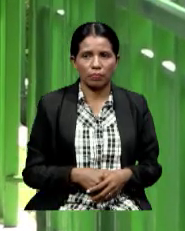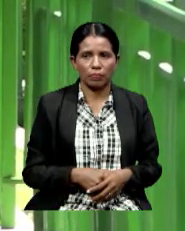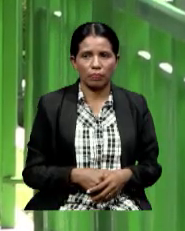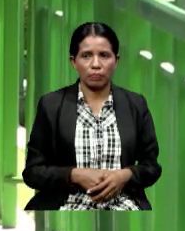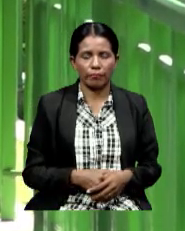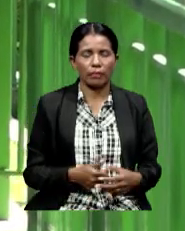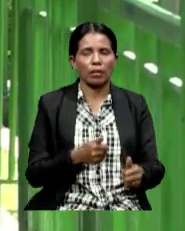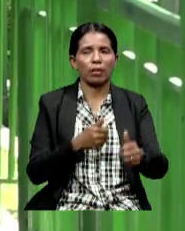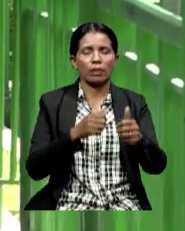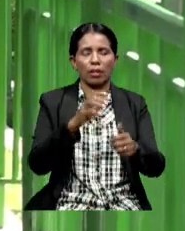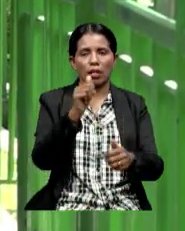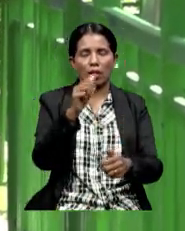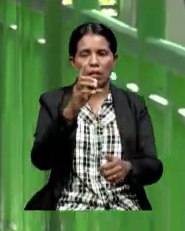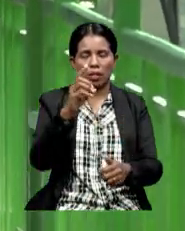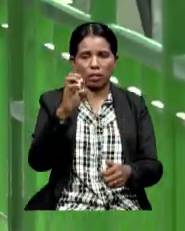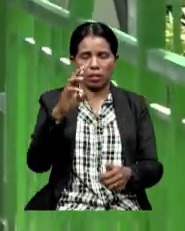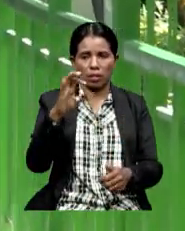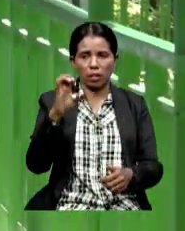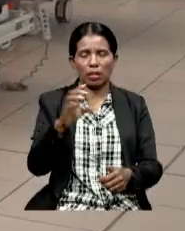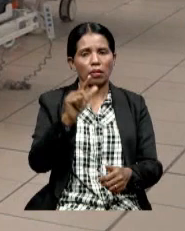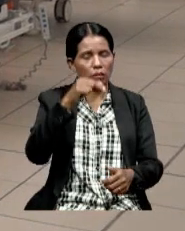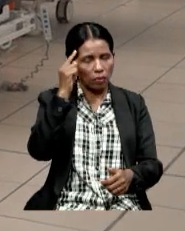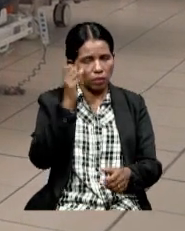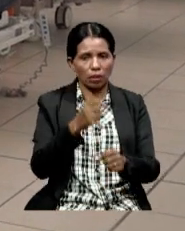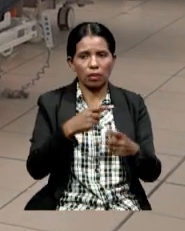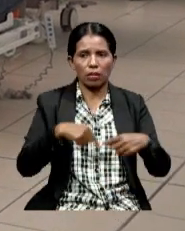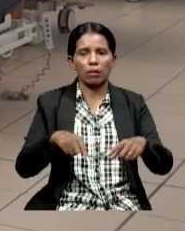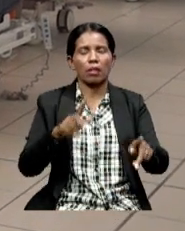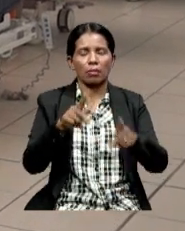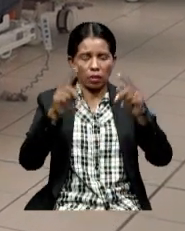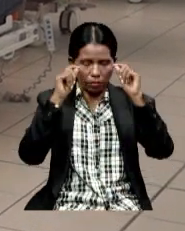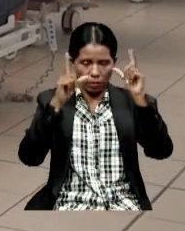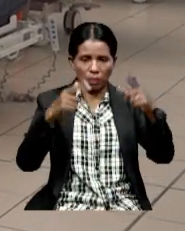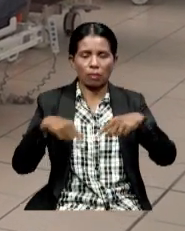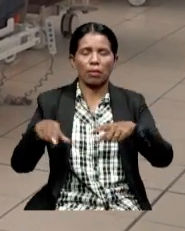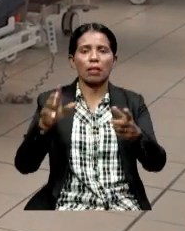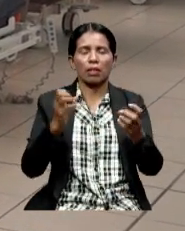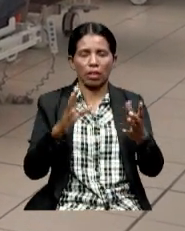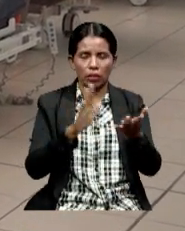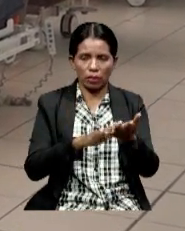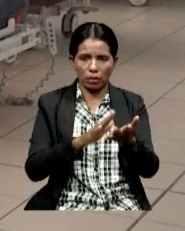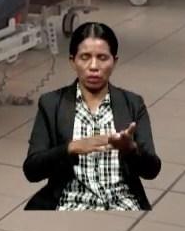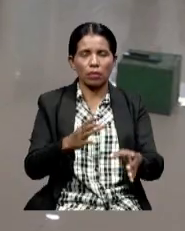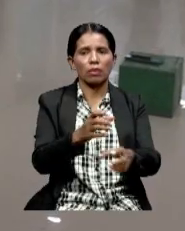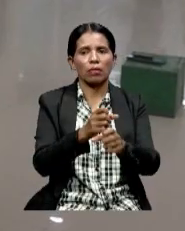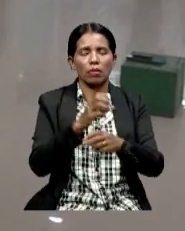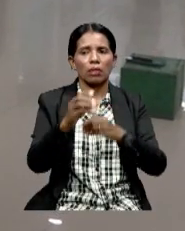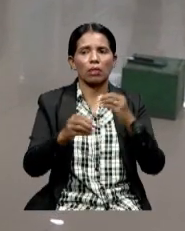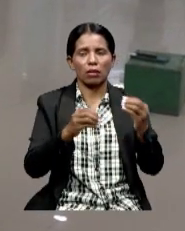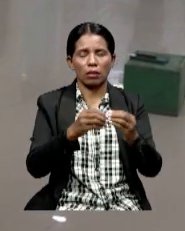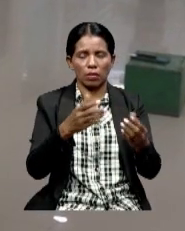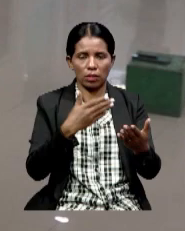Tuir médico André Monteiro, durante ne governo Haruka Timoruan Barak ba escola ia reliur, hori fote curso kona ba